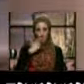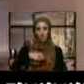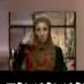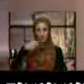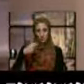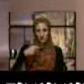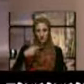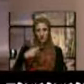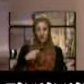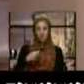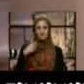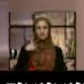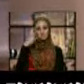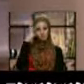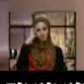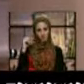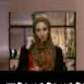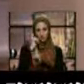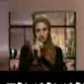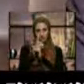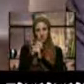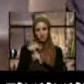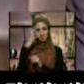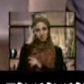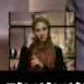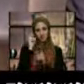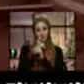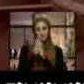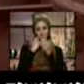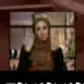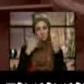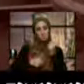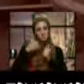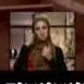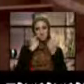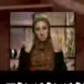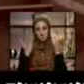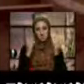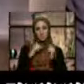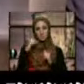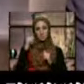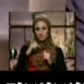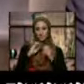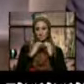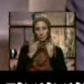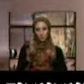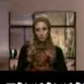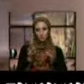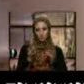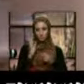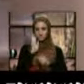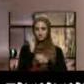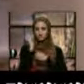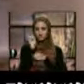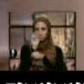بحضرتك، سعداء جدا بهذا اللقاء وهذه الإطلالة الجميلة. يعني يا رب يتقبل منا ومنكم إن شاء الله. إن شاء الله النهاردة عنوان حكمتنا إيه؟ والله أحمد الله